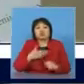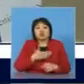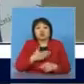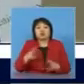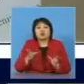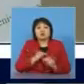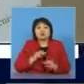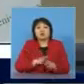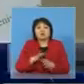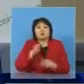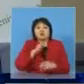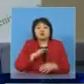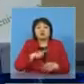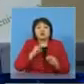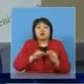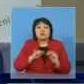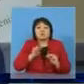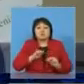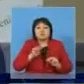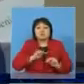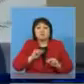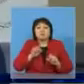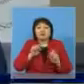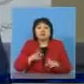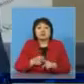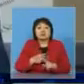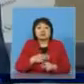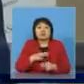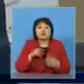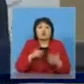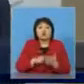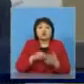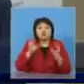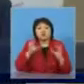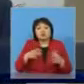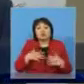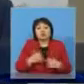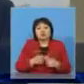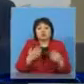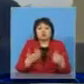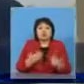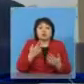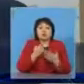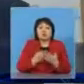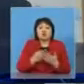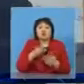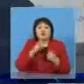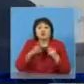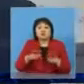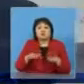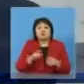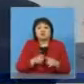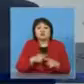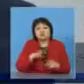наших коллег при выполнении профессиональных обязанностей, значит, вопросы по кодексу о здоровье, который на сегодняшний день рассматривается в мажилисе